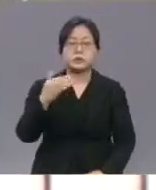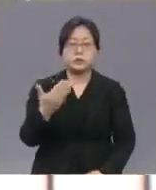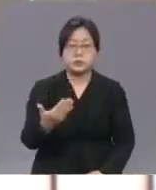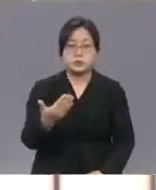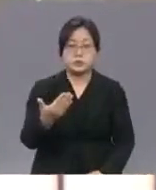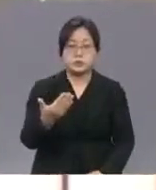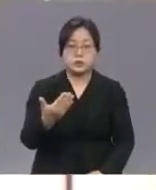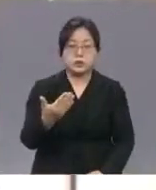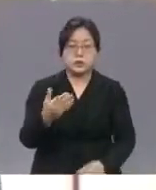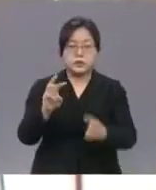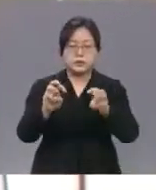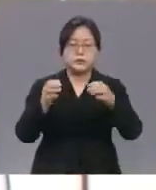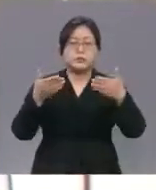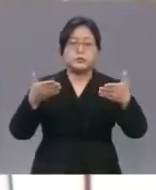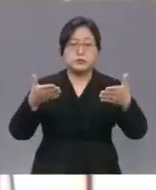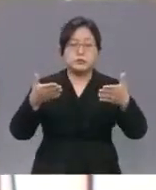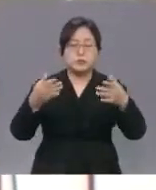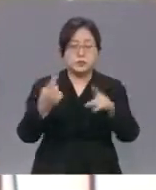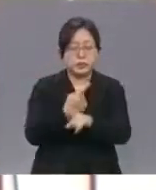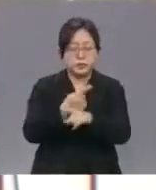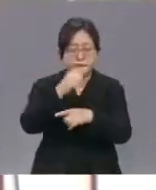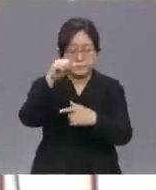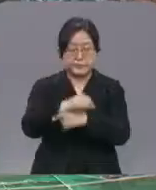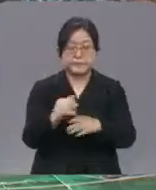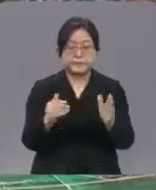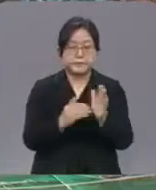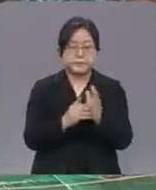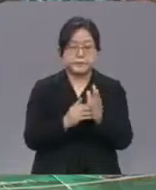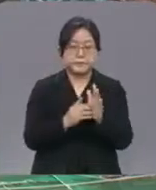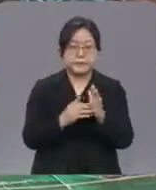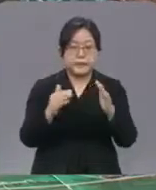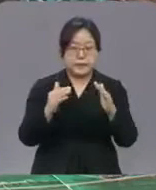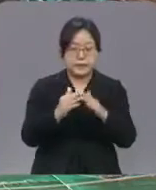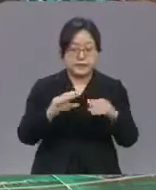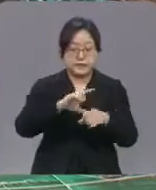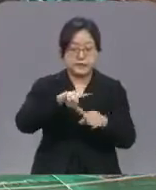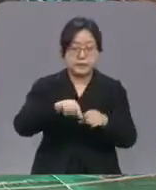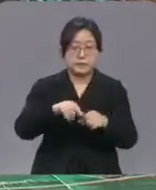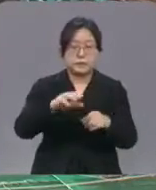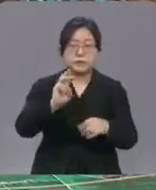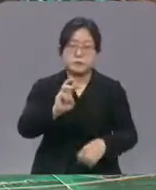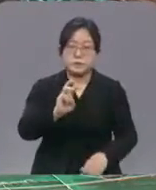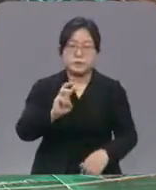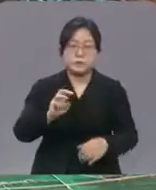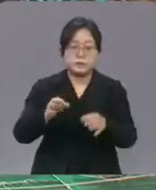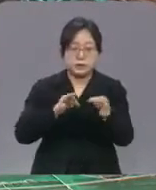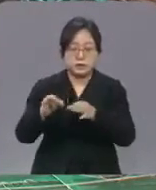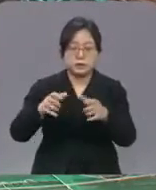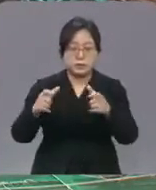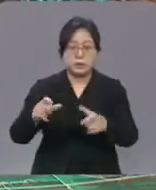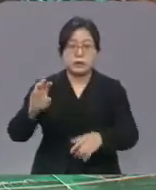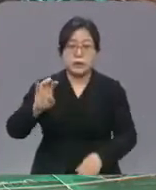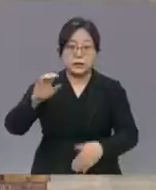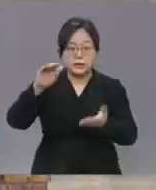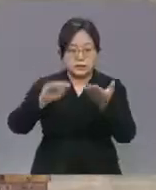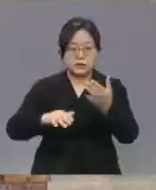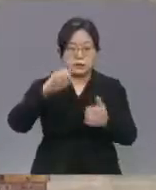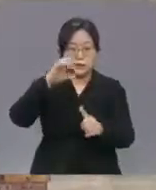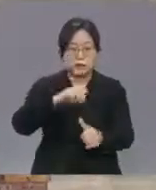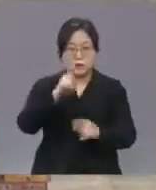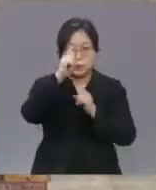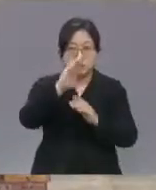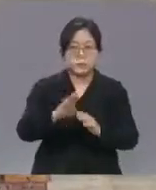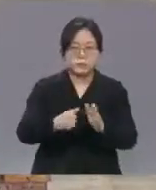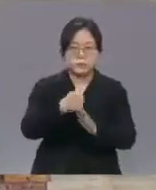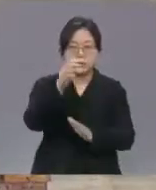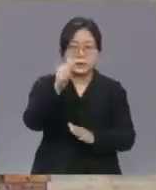49층이었지만 39층으로 변경 승인됐습니다. 주거지역은 30층, 상업지역은 40층 이하로 제한하는 게 이용섭